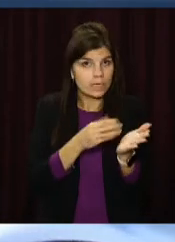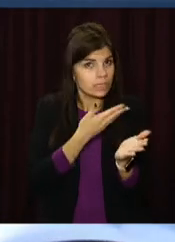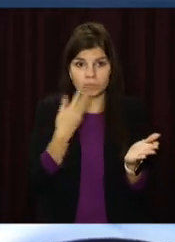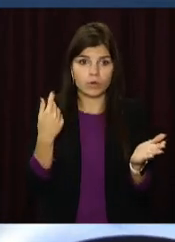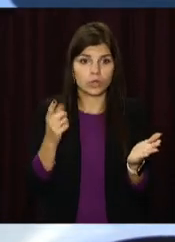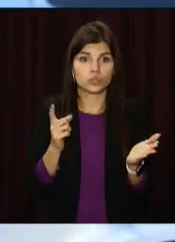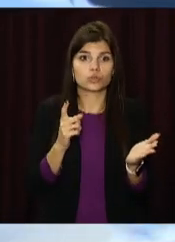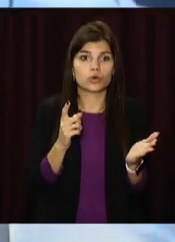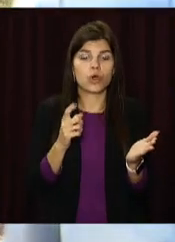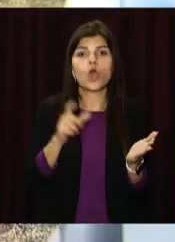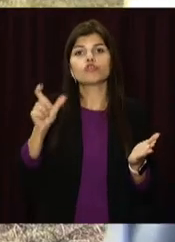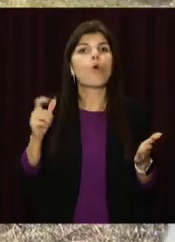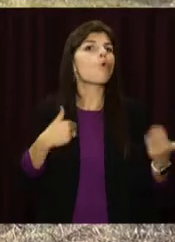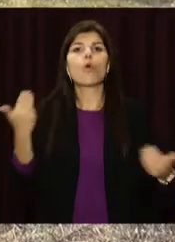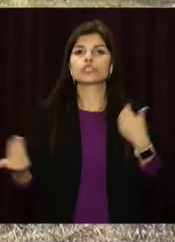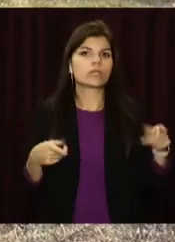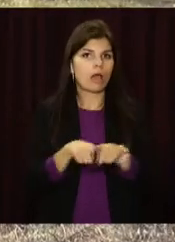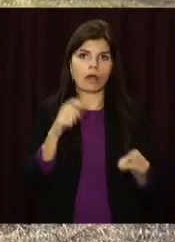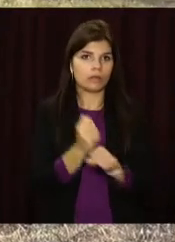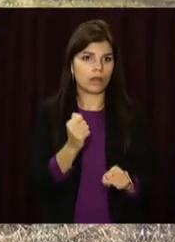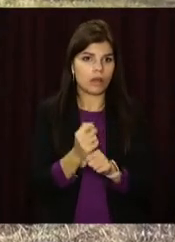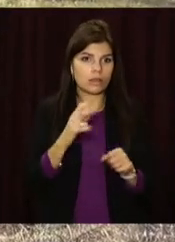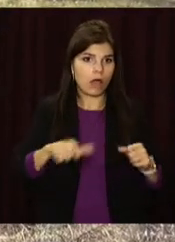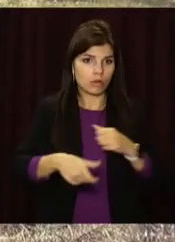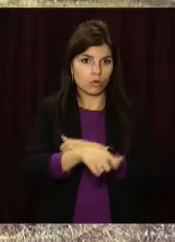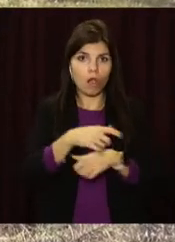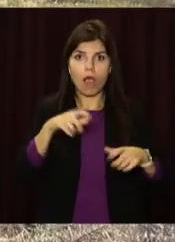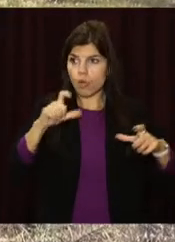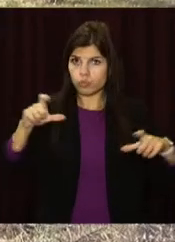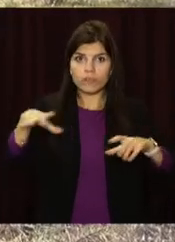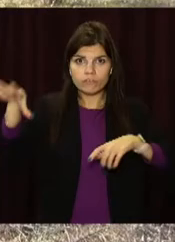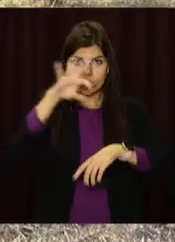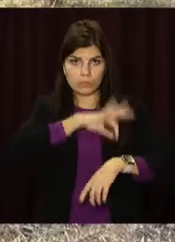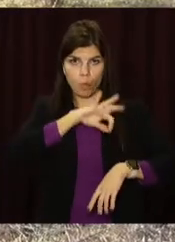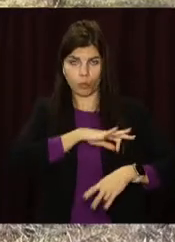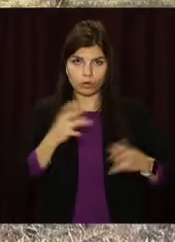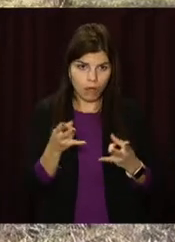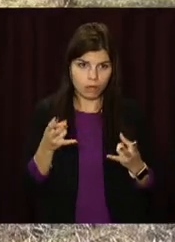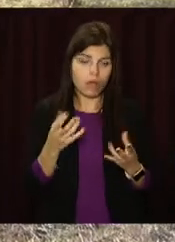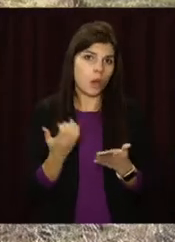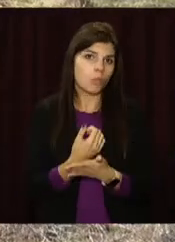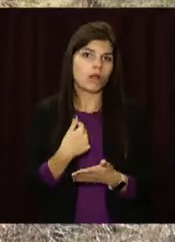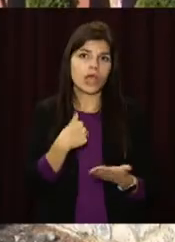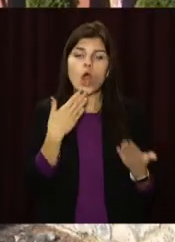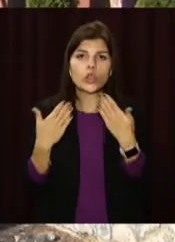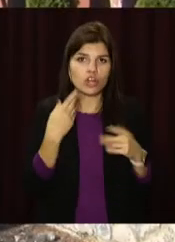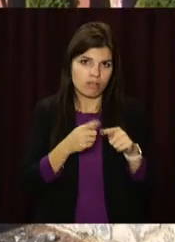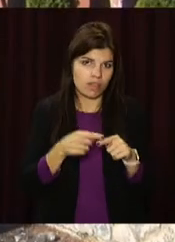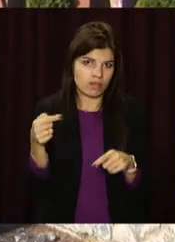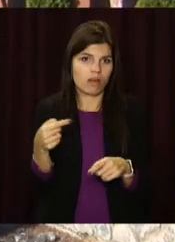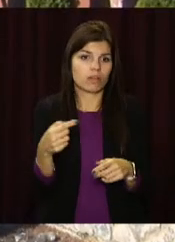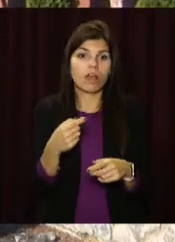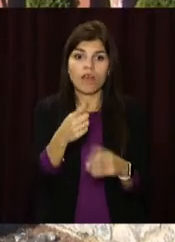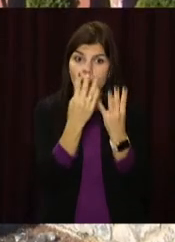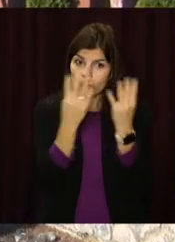може, що хоче, то і робить. На дорогах общественного пользования. Негативне ставлення. Прибрати паркани